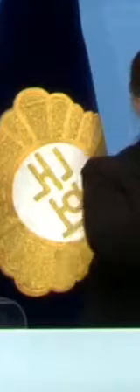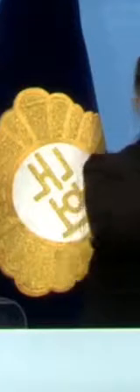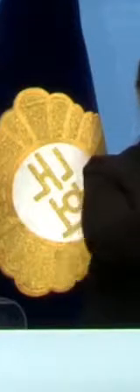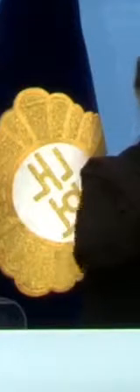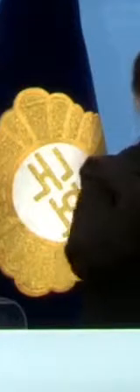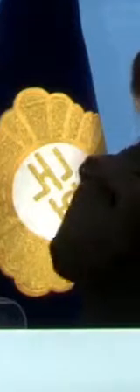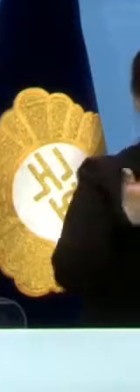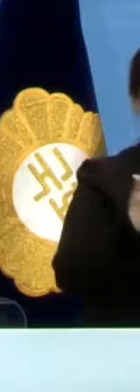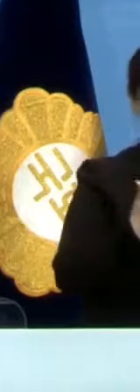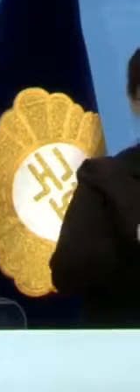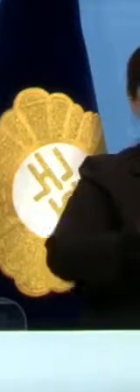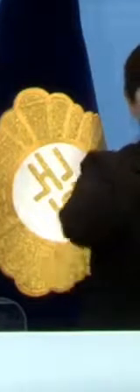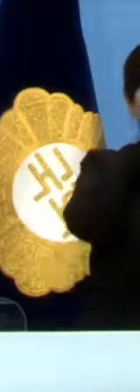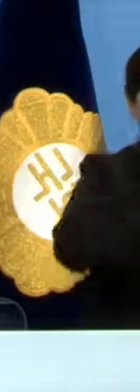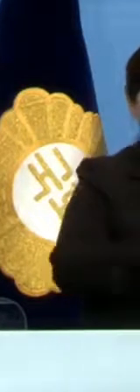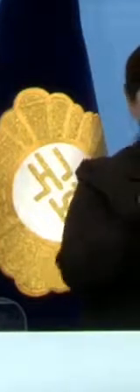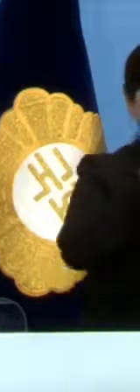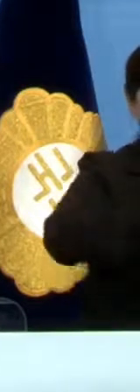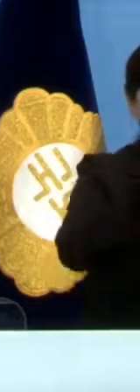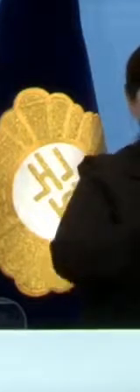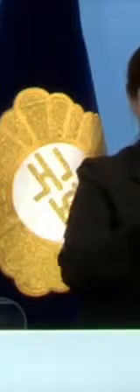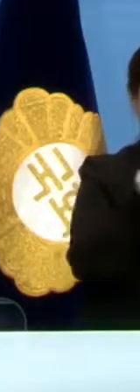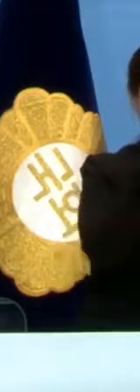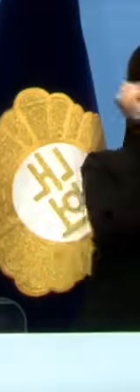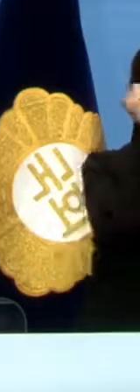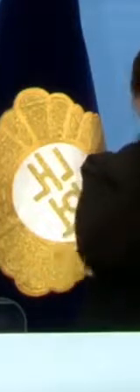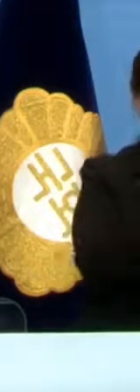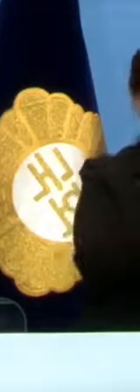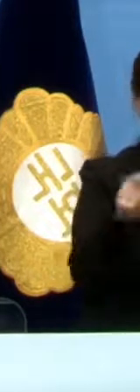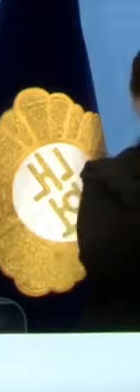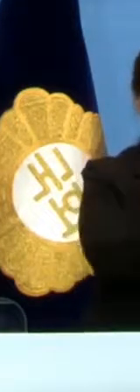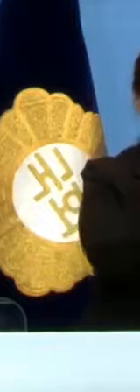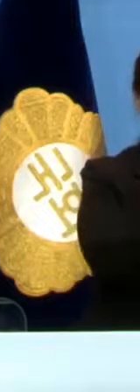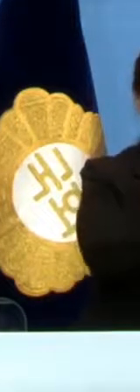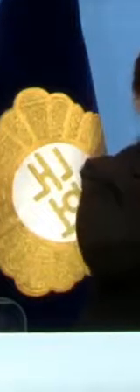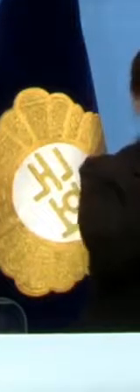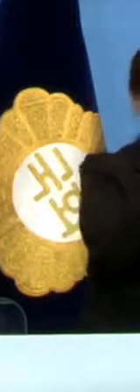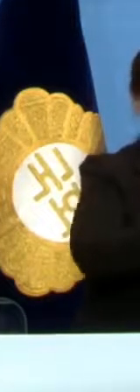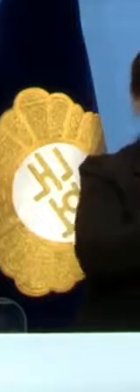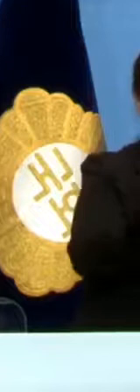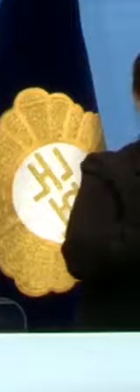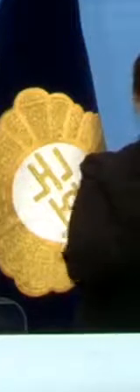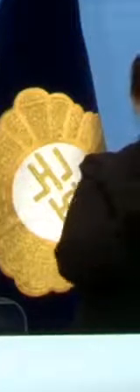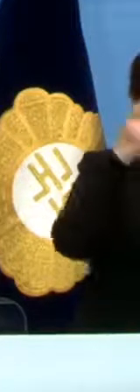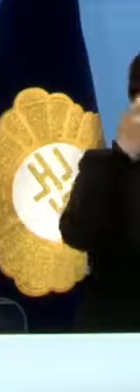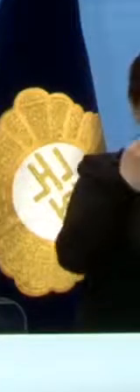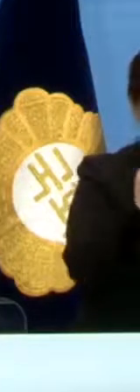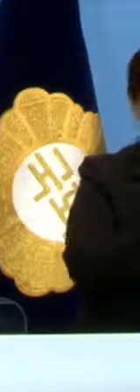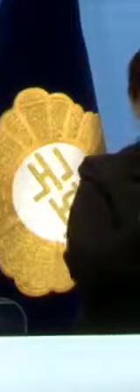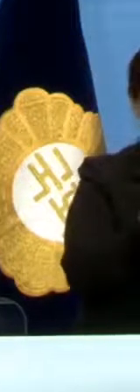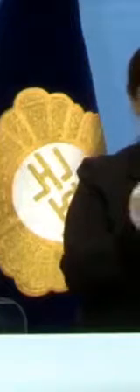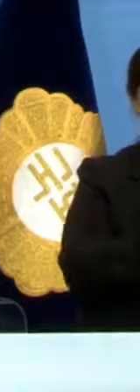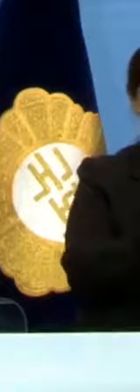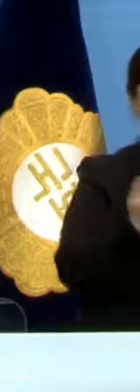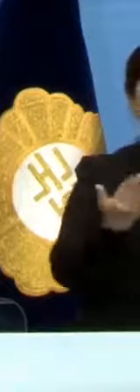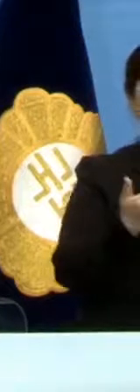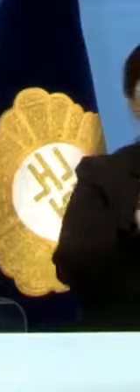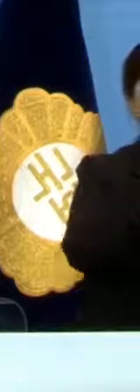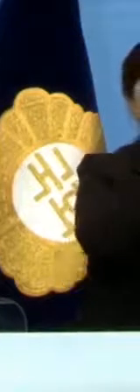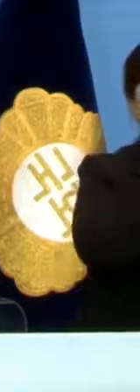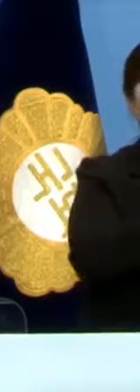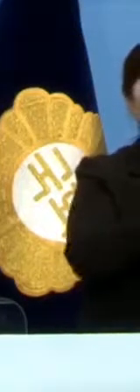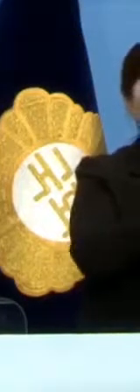넘어 남북권 교통의 허브 역할을 하는 동시에 산업 수요 및 관광 수요를 유발하고 일자리까지